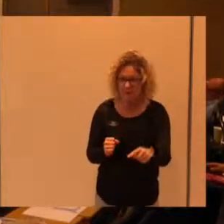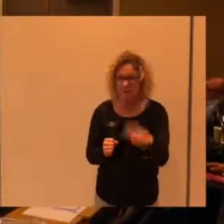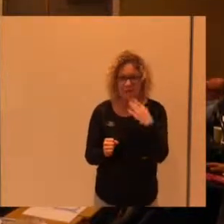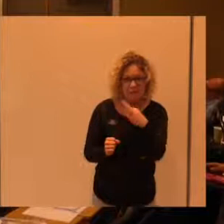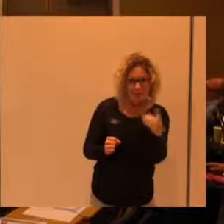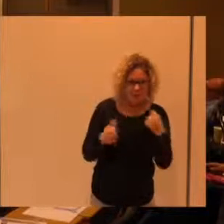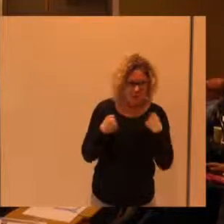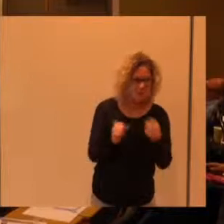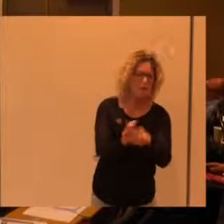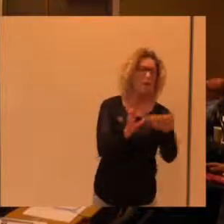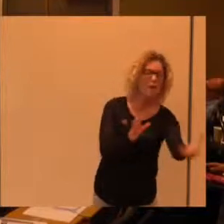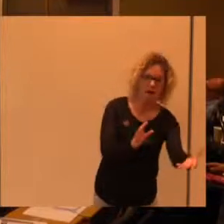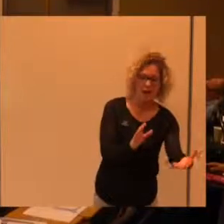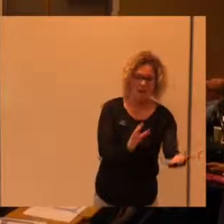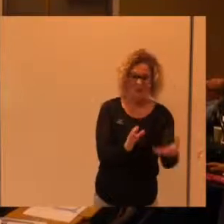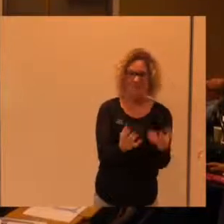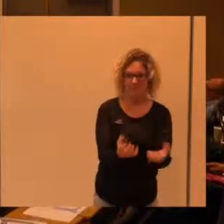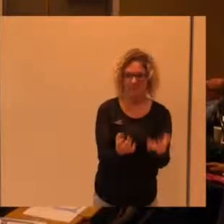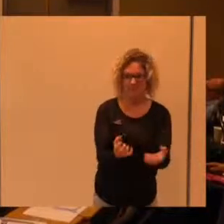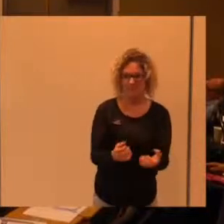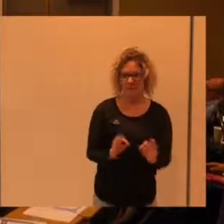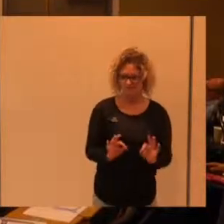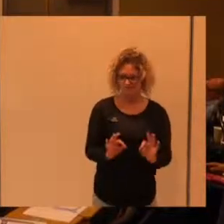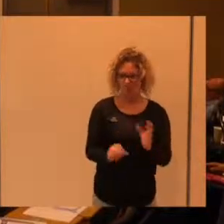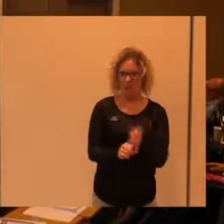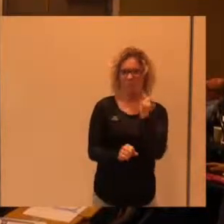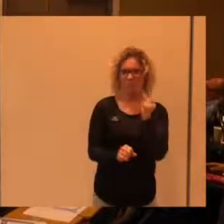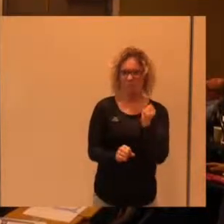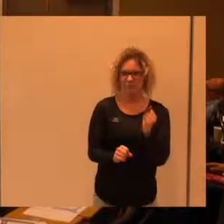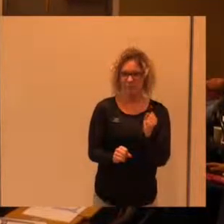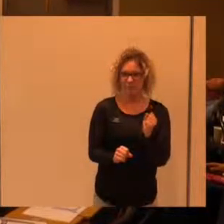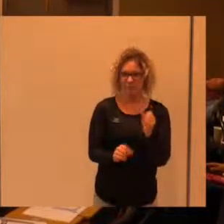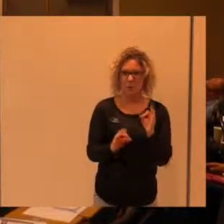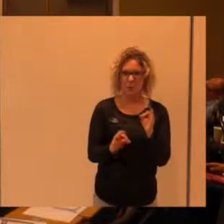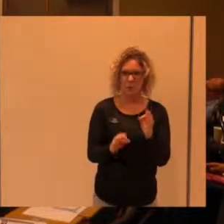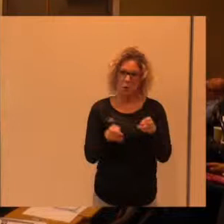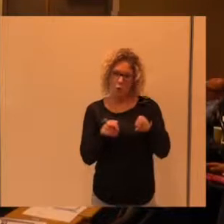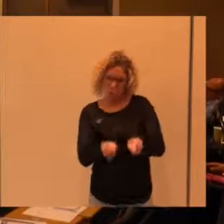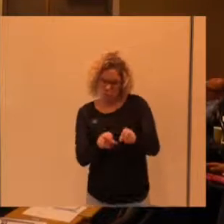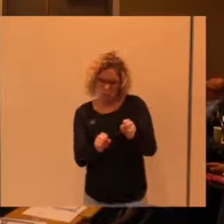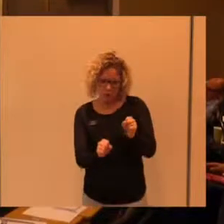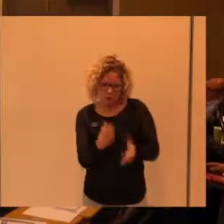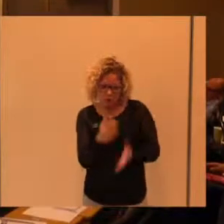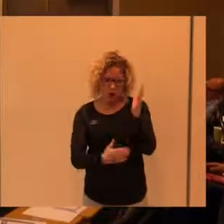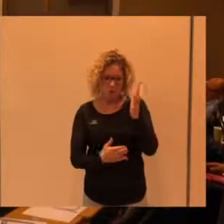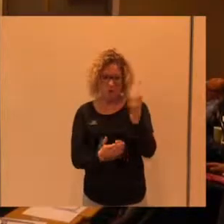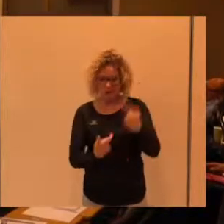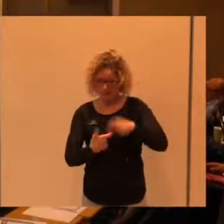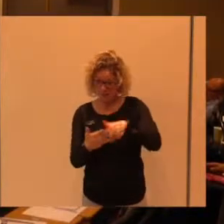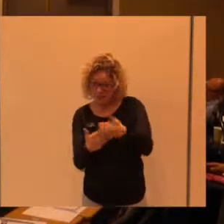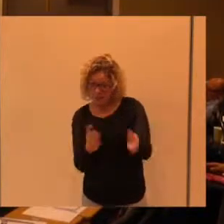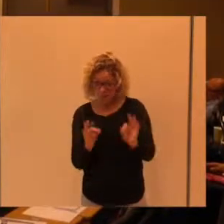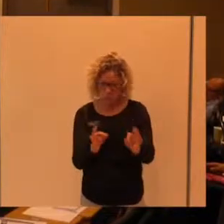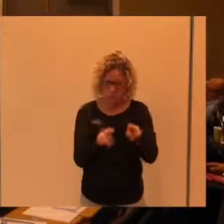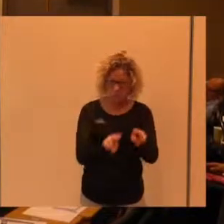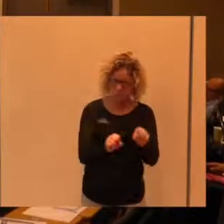som ska driva fram den här praxisen då? Hur ska vi få en domstol att ta ställning till frågan om teckenspråk till